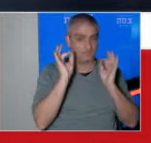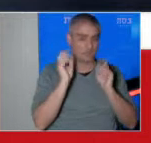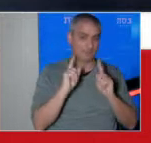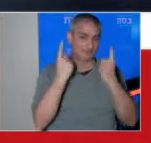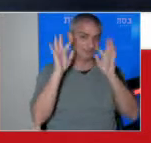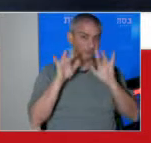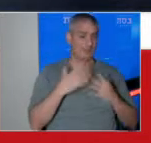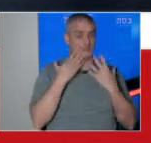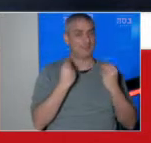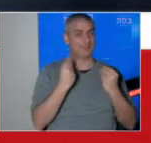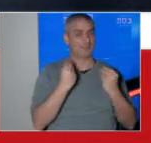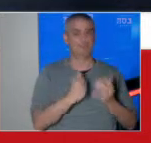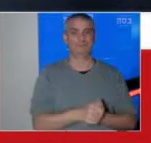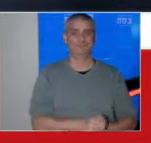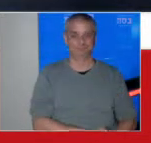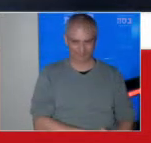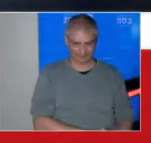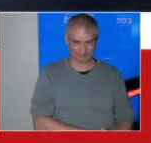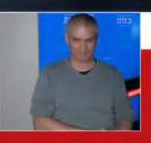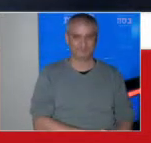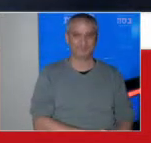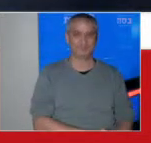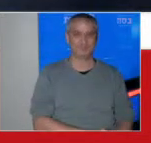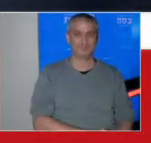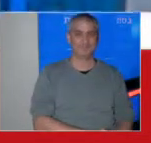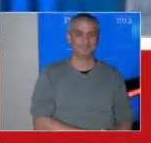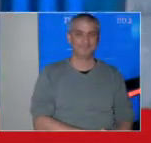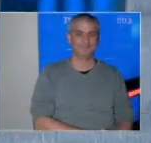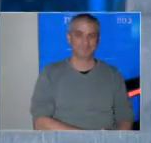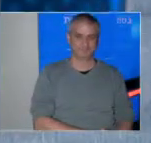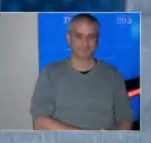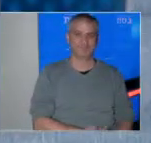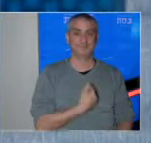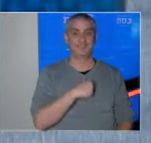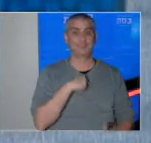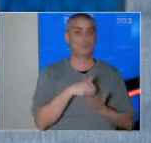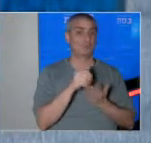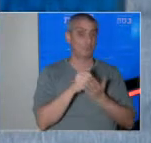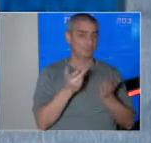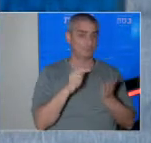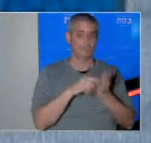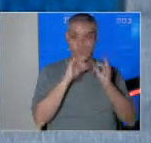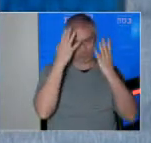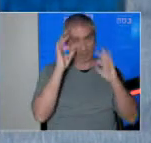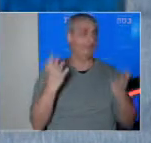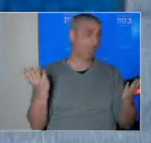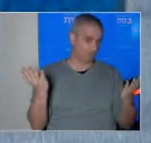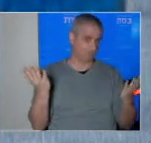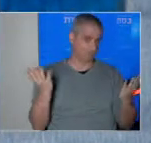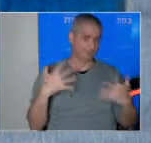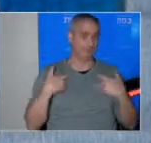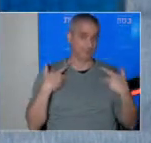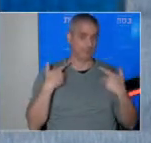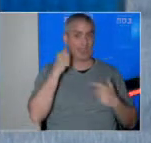שלג שכאלה. תודה רבה לך. תודה. תודה. טוב, אנחנו ממשיכים הלאה, כי עם כל הכבוד